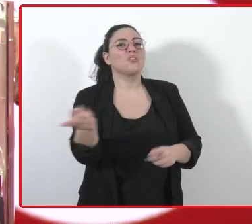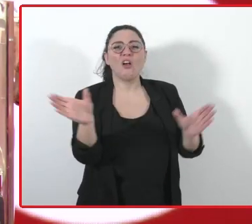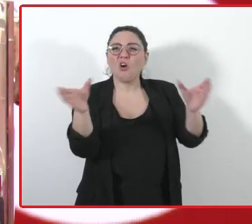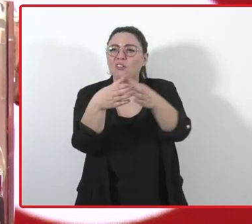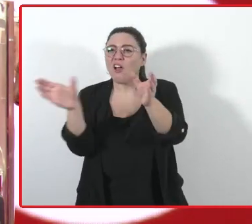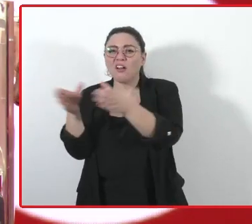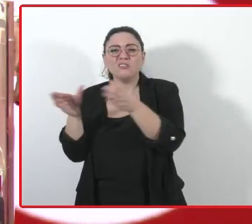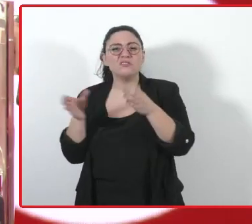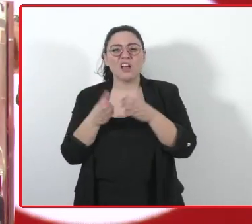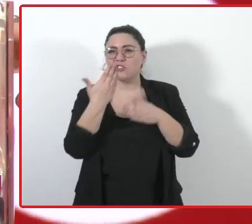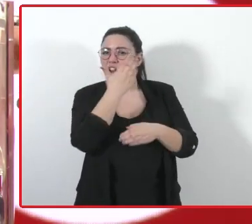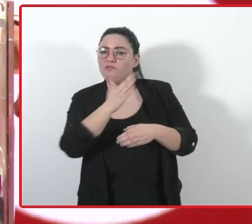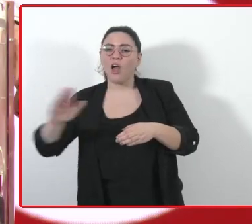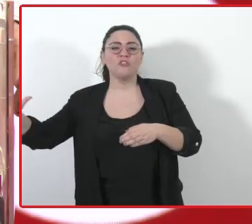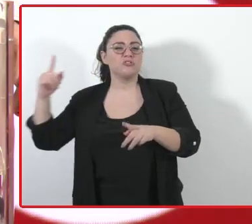fascista